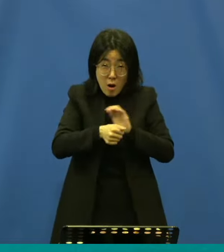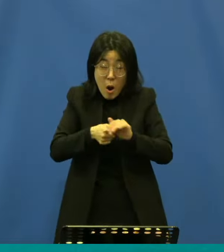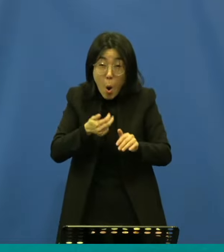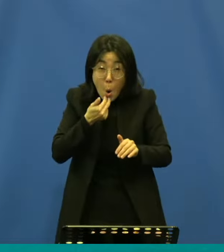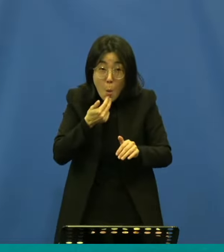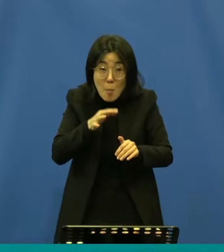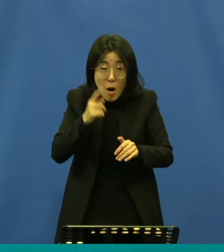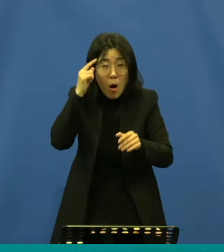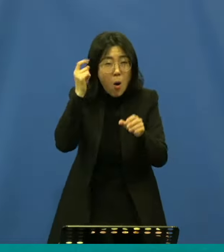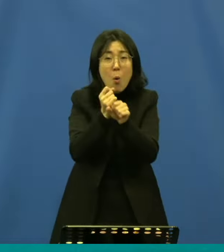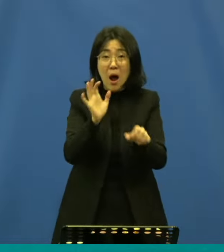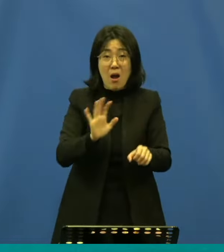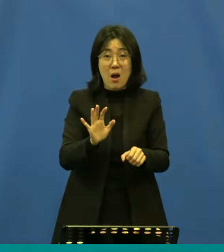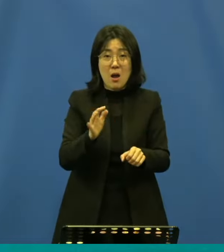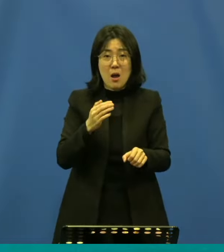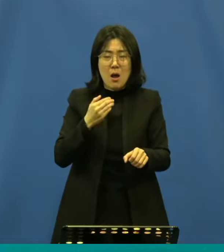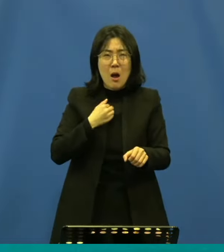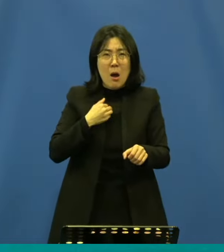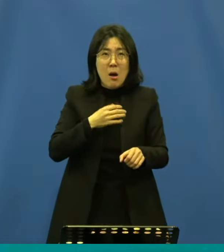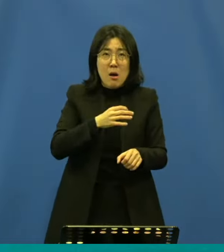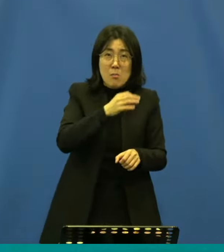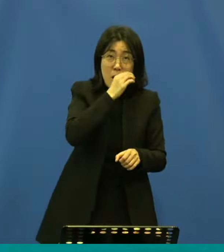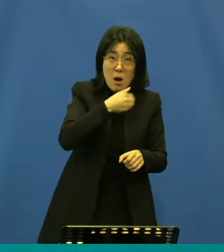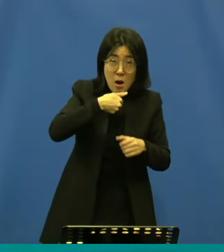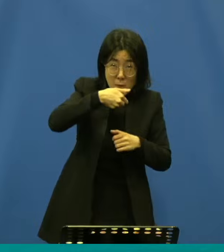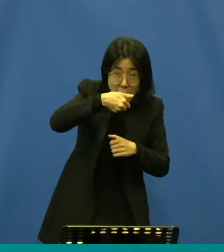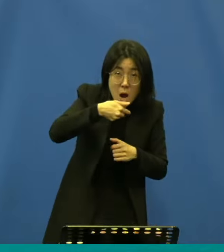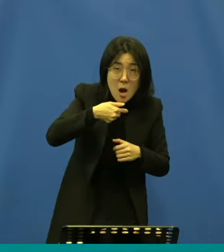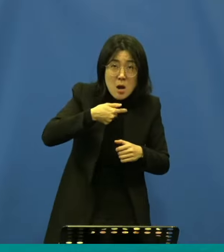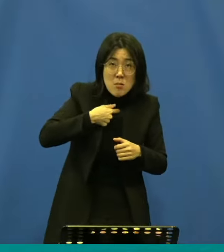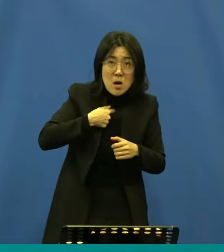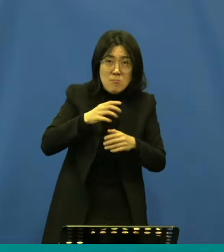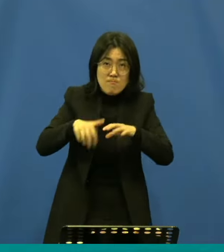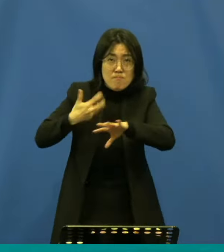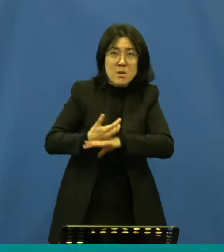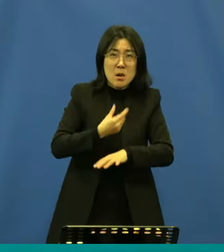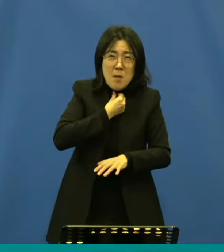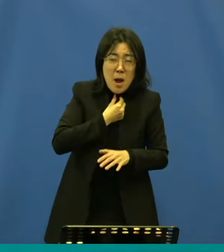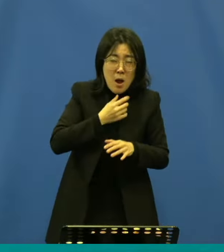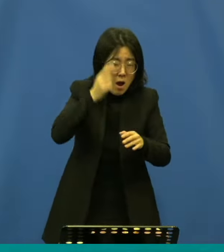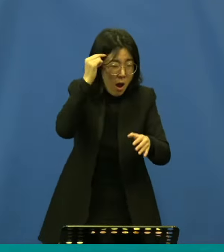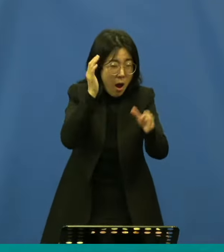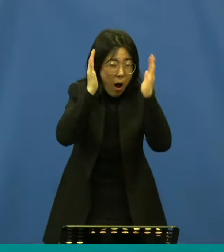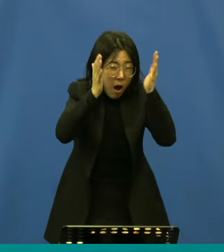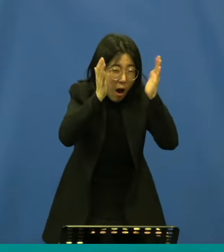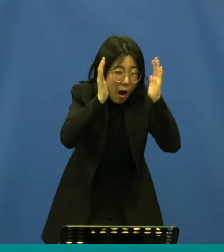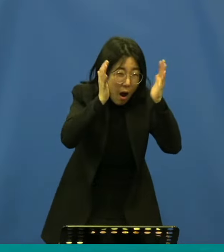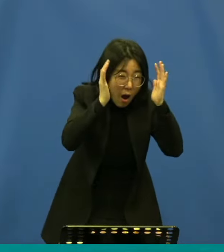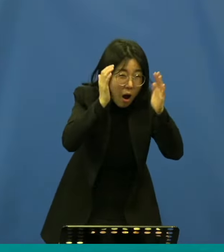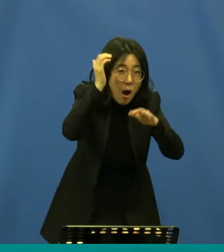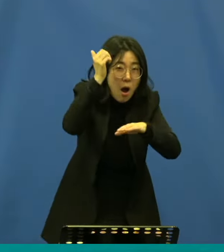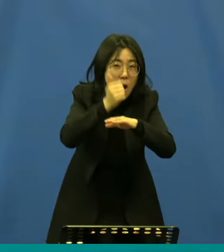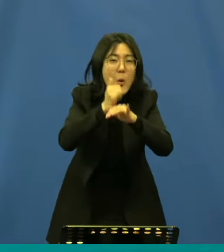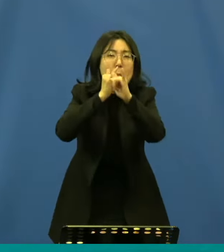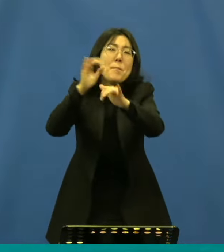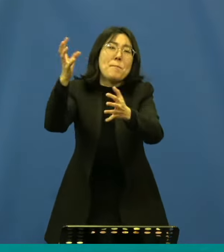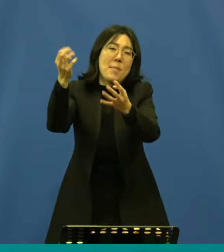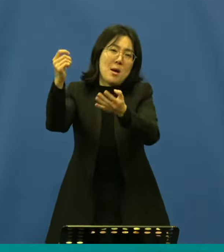이 사람들은 열등감에 빠져 살기도 하고 또 자존감을 누리며 살기도 합니다. 우리에게는 늘 두 가지가